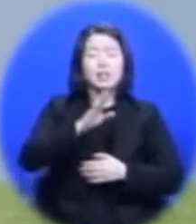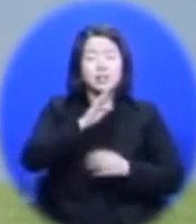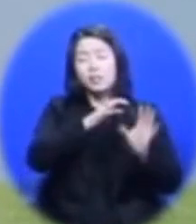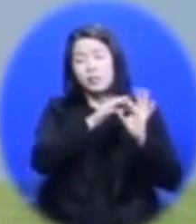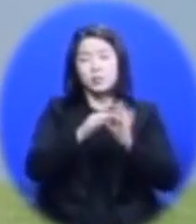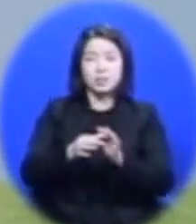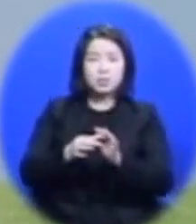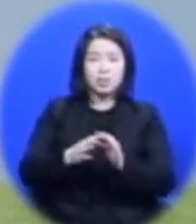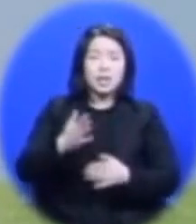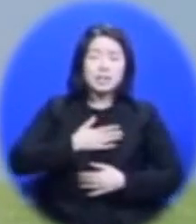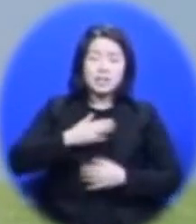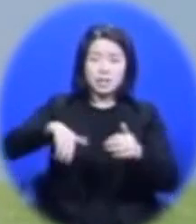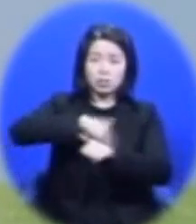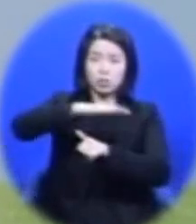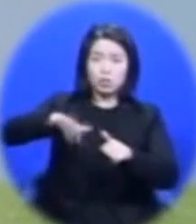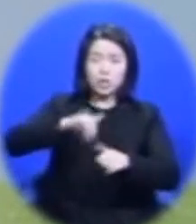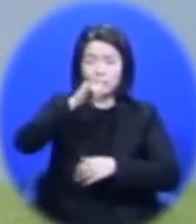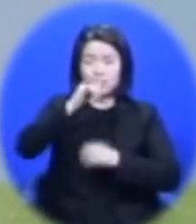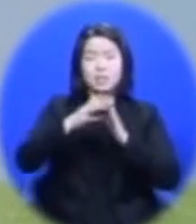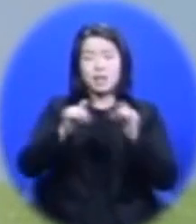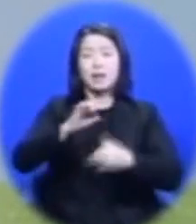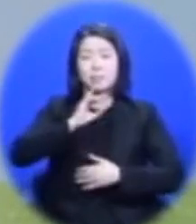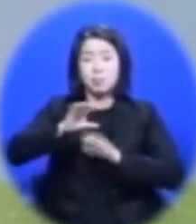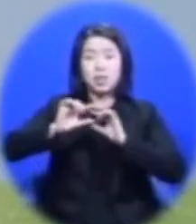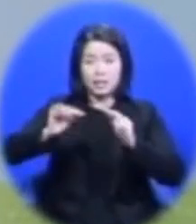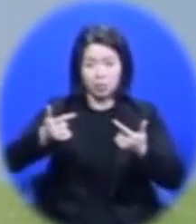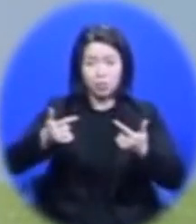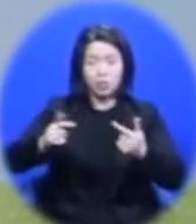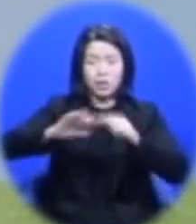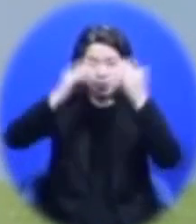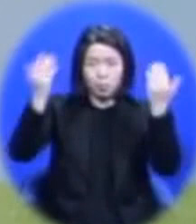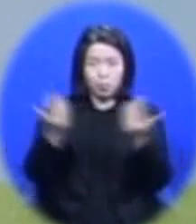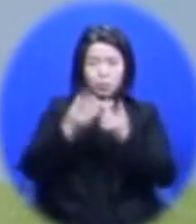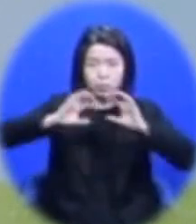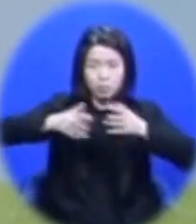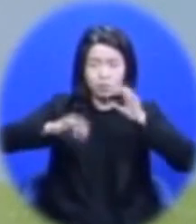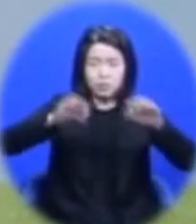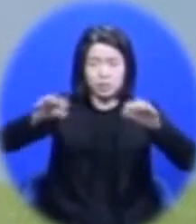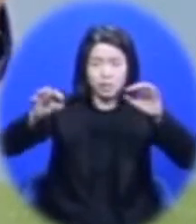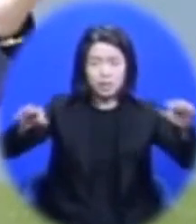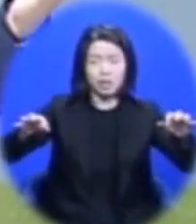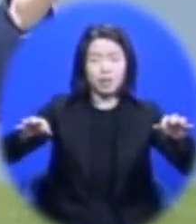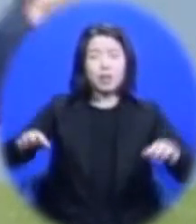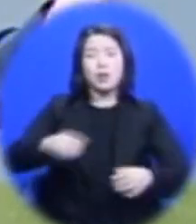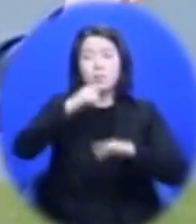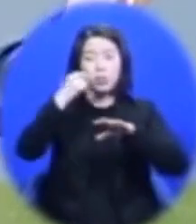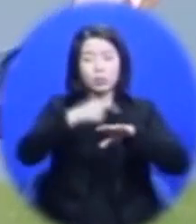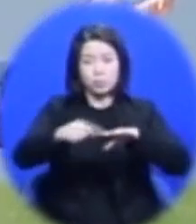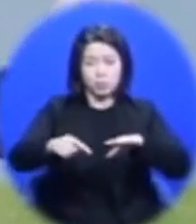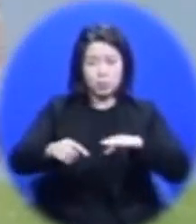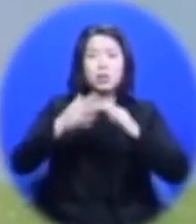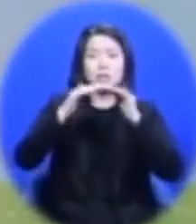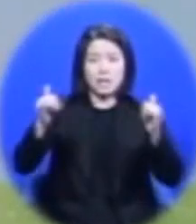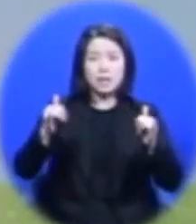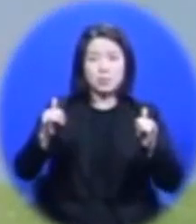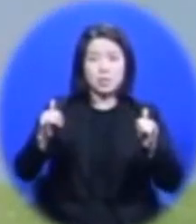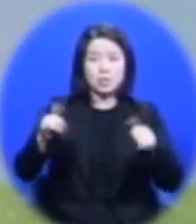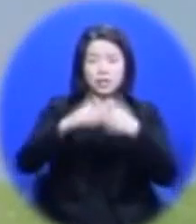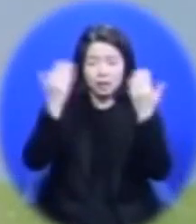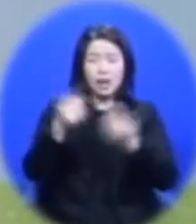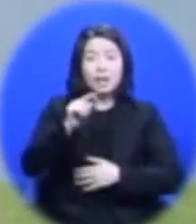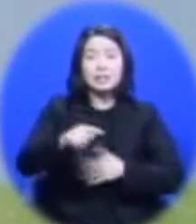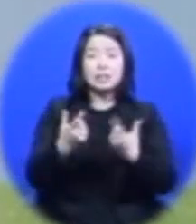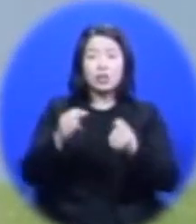그러면서 제 주위에 있는 사람들뿐만 아니고 전 세계 모든 민족들, 모든 사람들이 다 그리